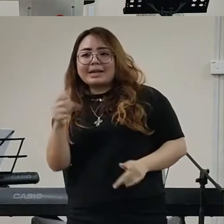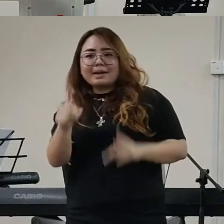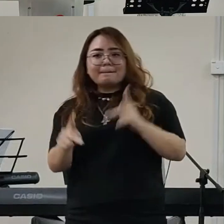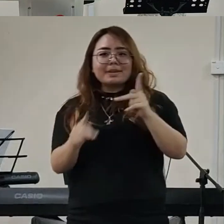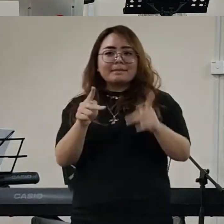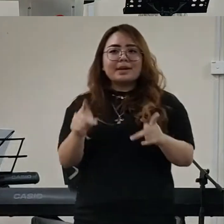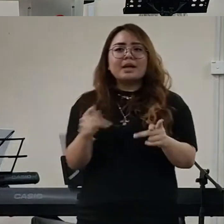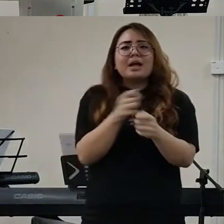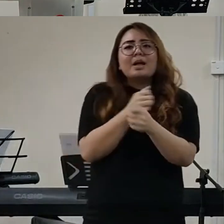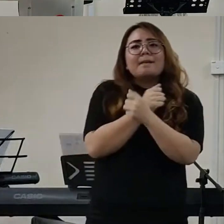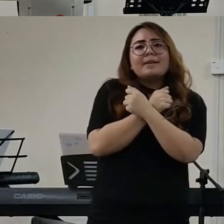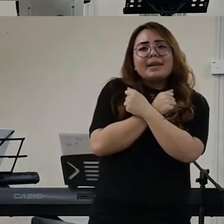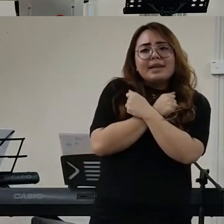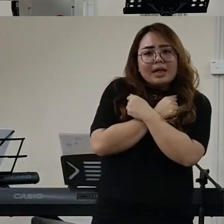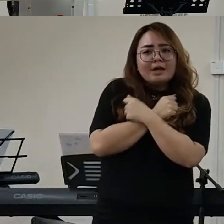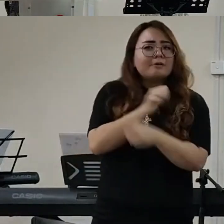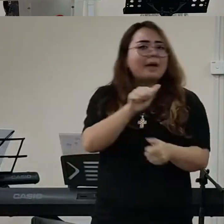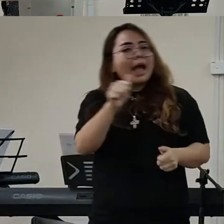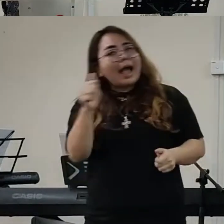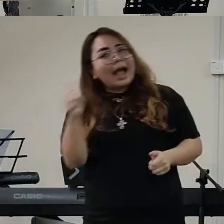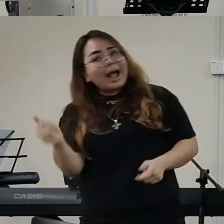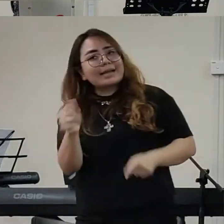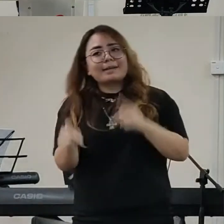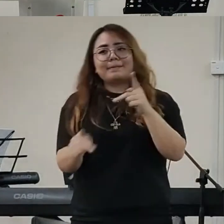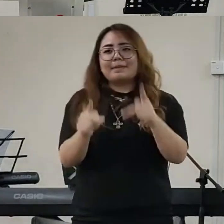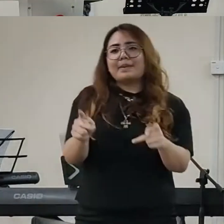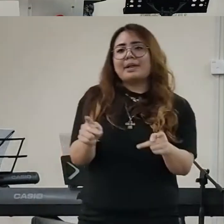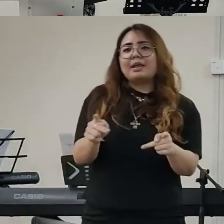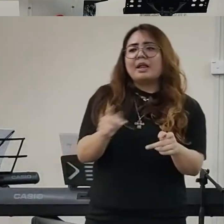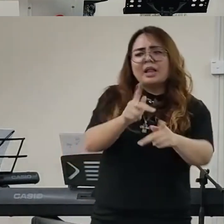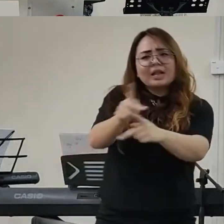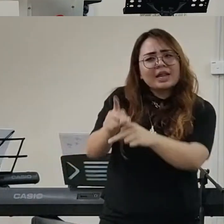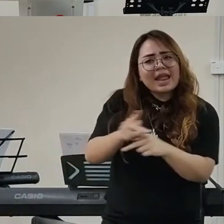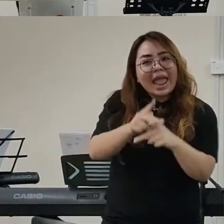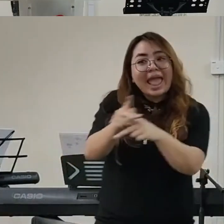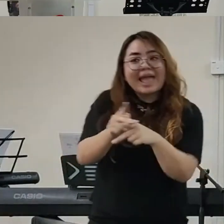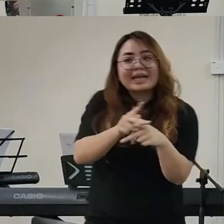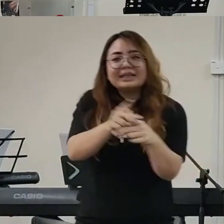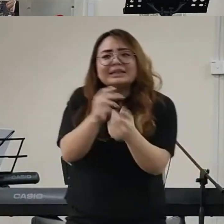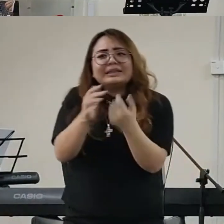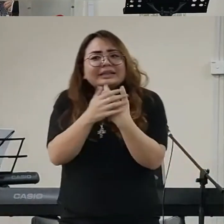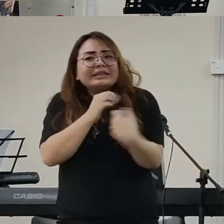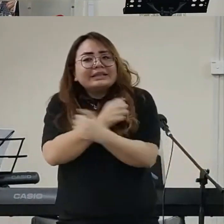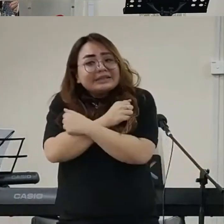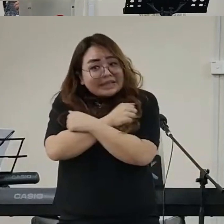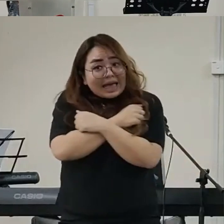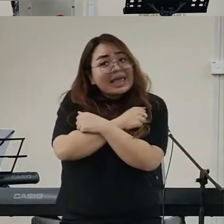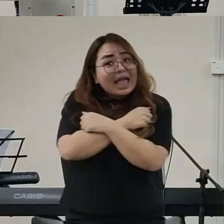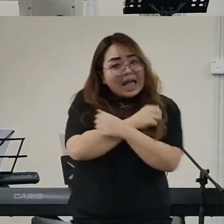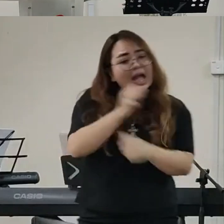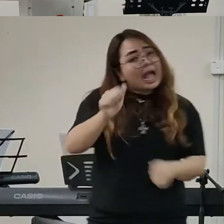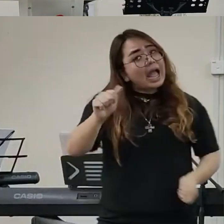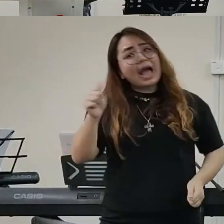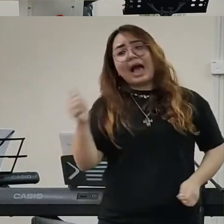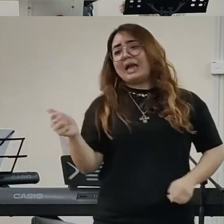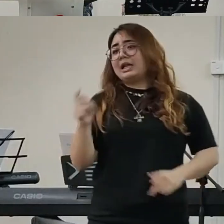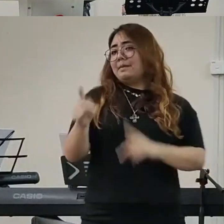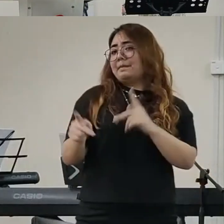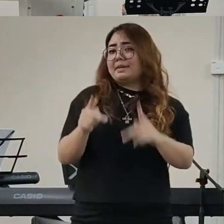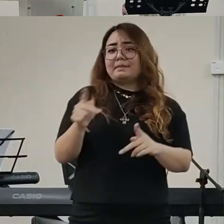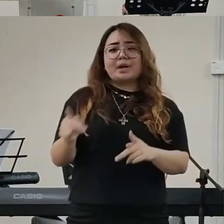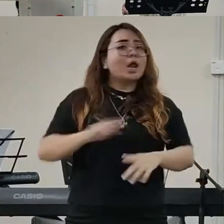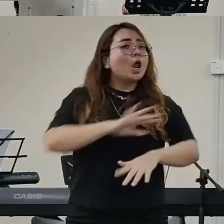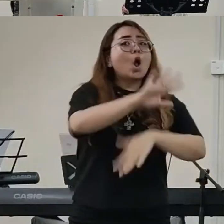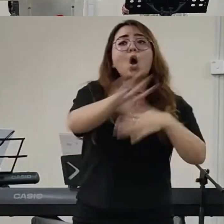我们不会说伊朗话。他可以啊，他可以去，就是让圣灵来带领他去牧养那他们的人。 Tell